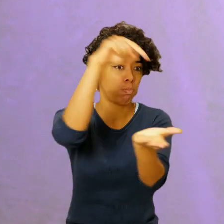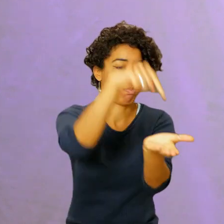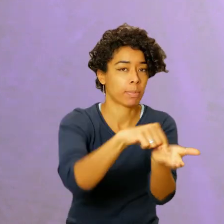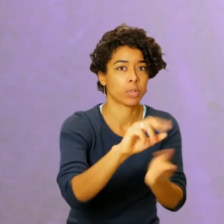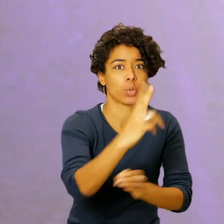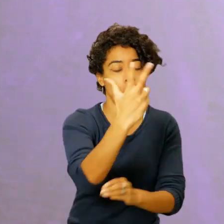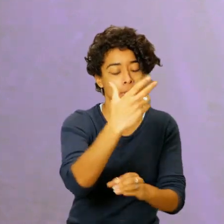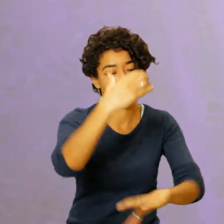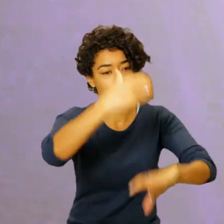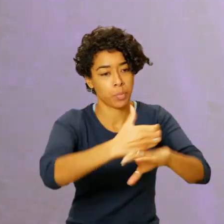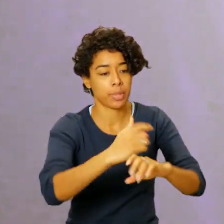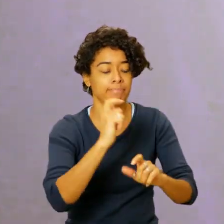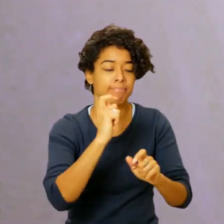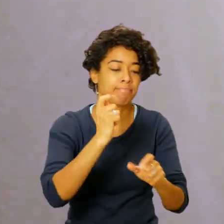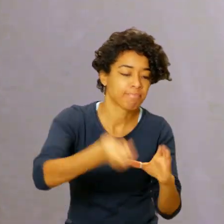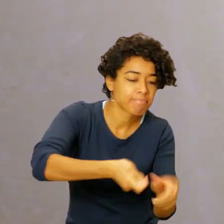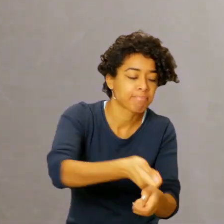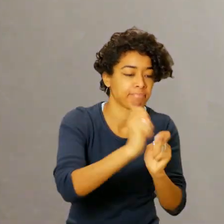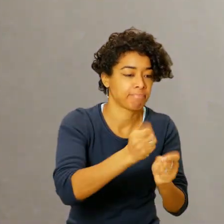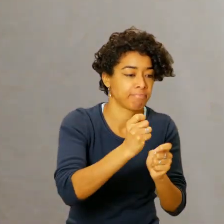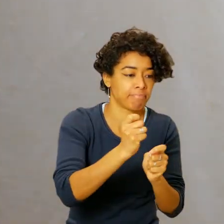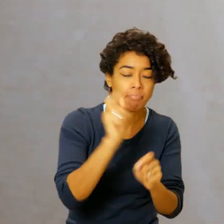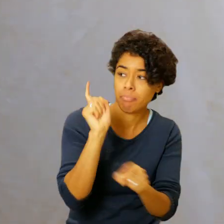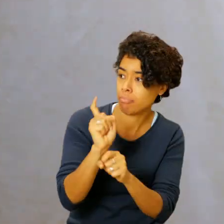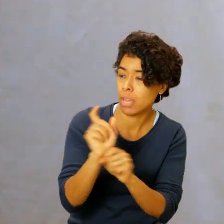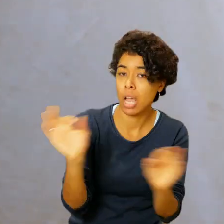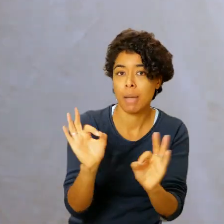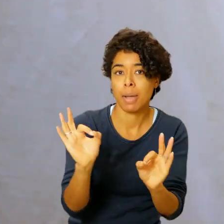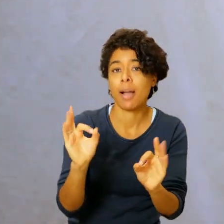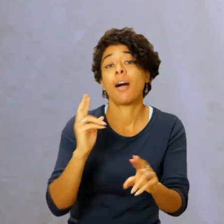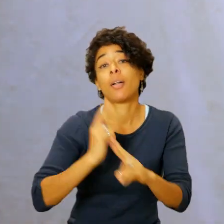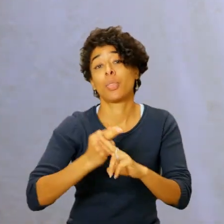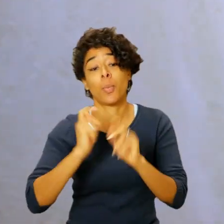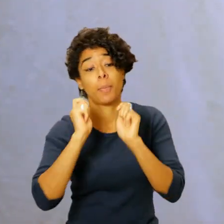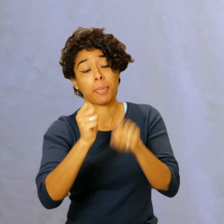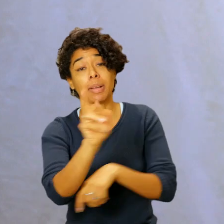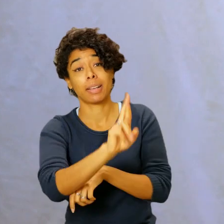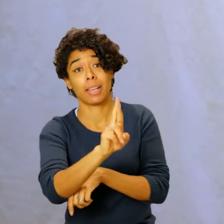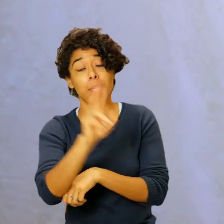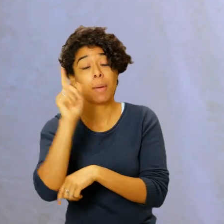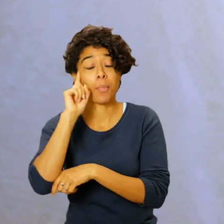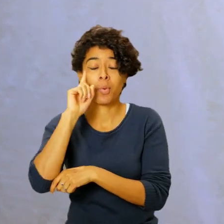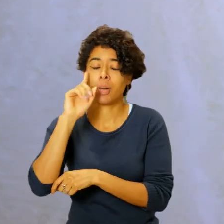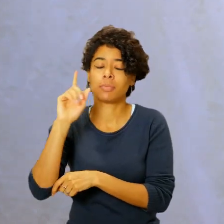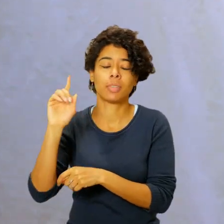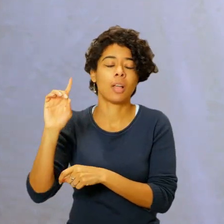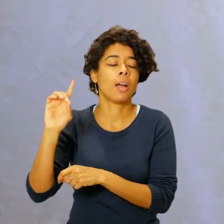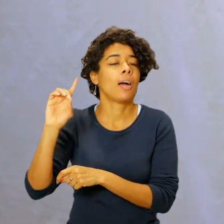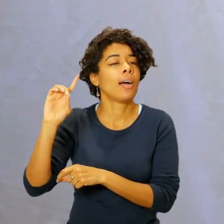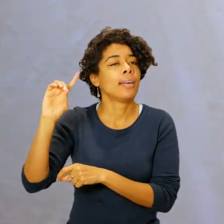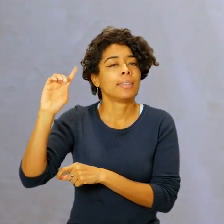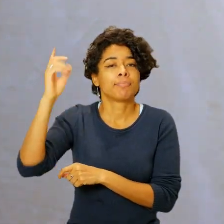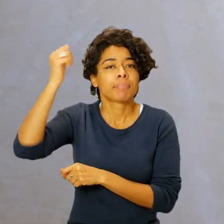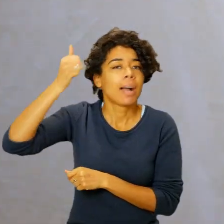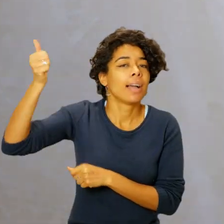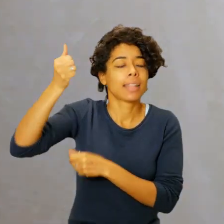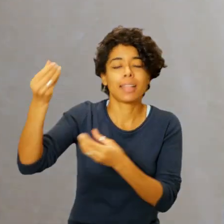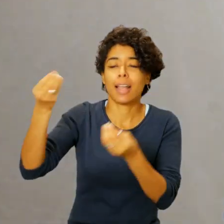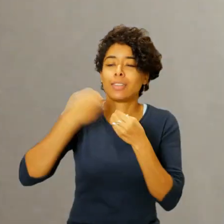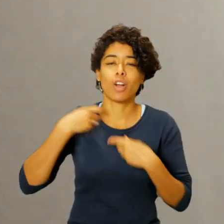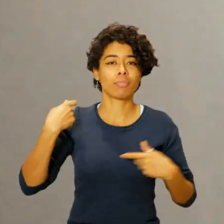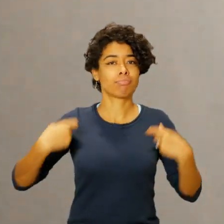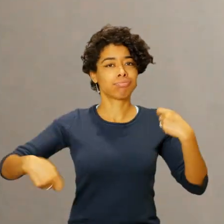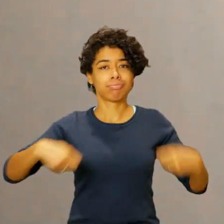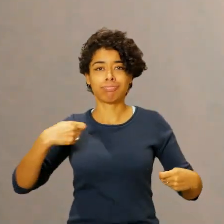puits pour lequel on ne chercha pas querelle. Et il l'appela Rehoboth. Car, dit-il, l'Éternel nous a maintenant mis au large et